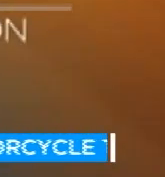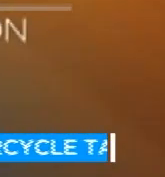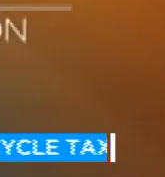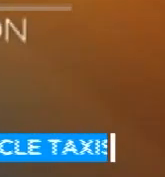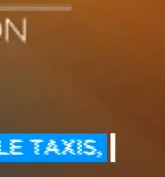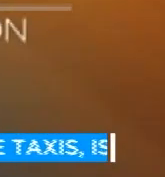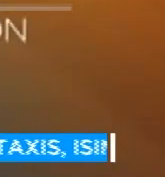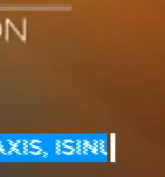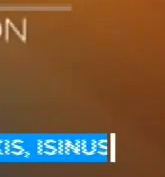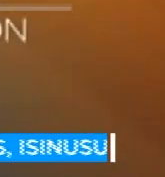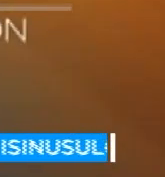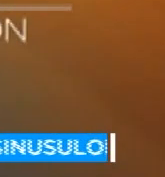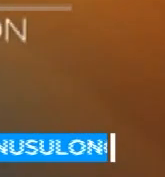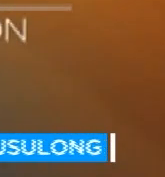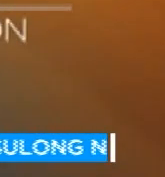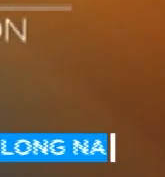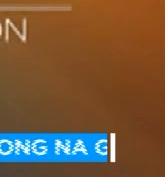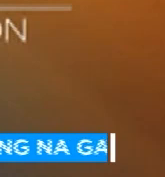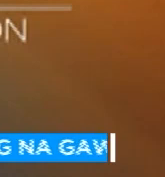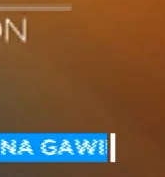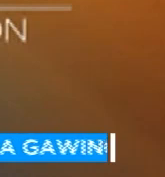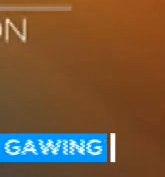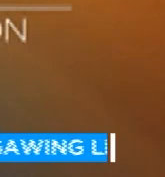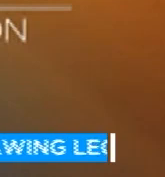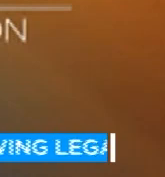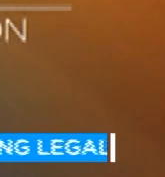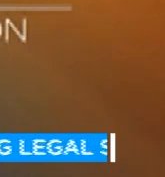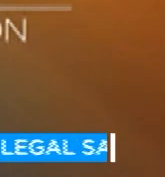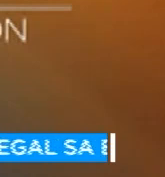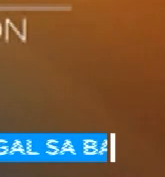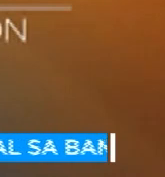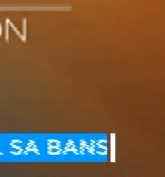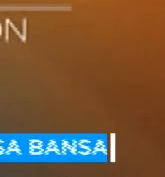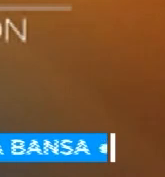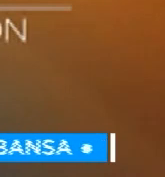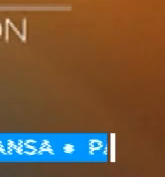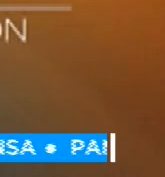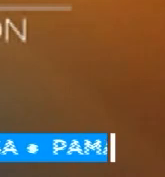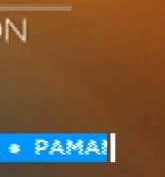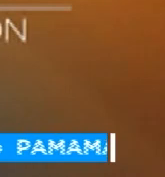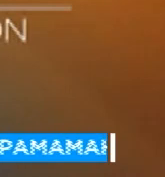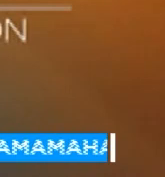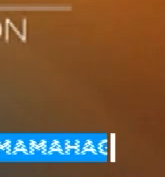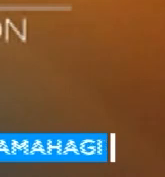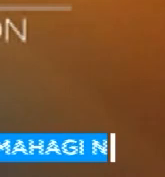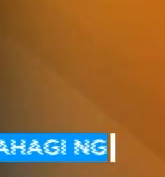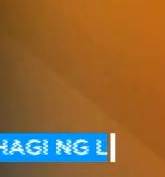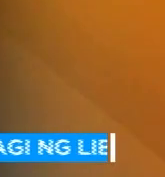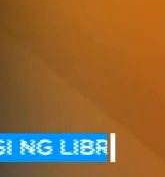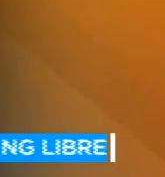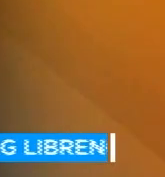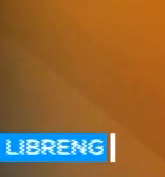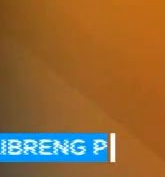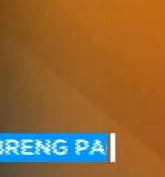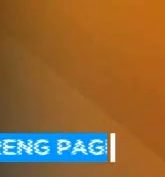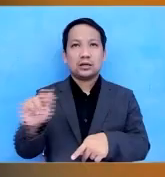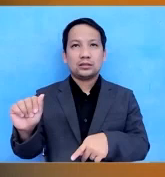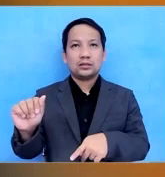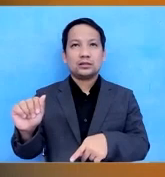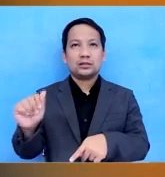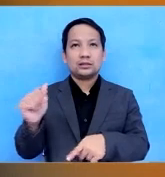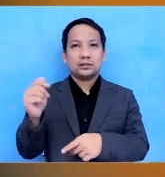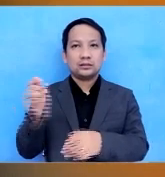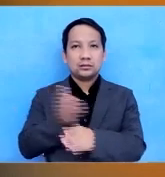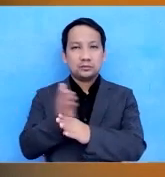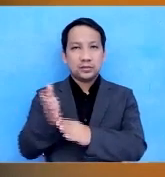iPhone app. Nag-appear doon sa cellphone niya yung pin location ng isang cellphone niya doon sa Santa Ana. Dito